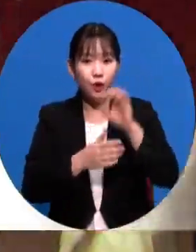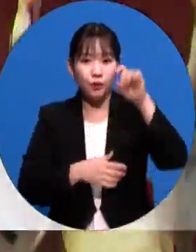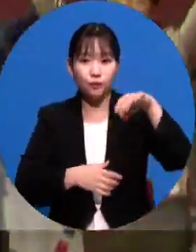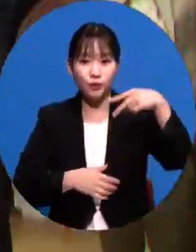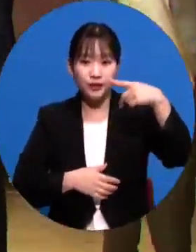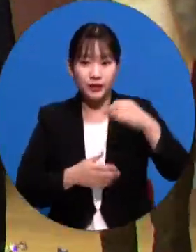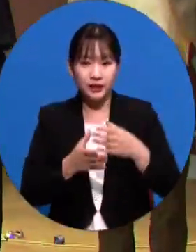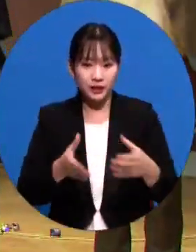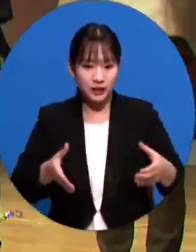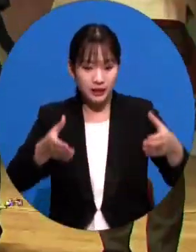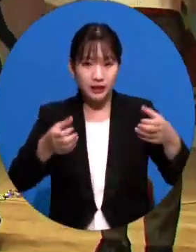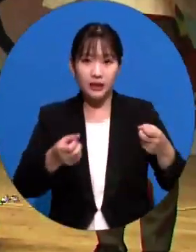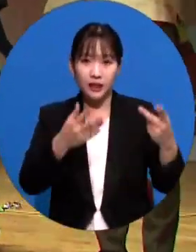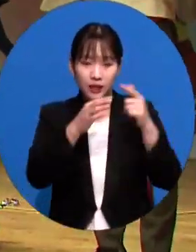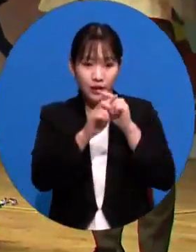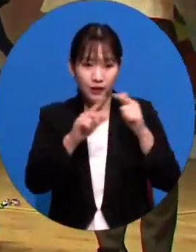등 다채로운 행사를 마련했다고 밝혔습니다